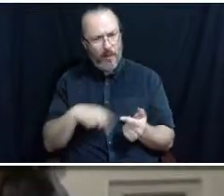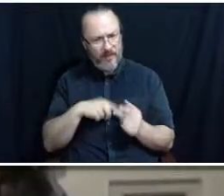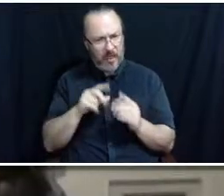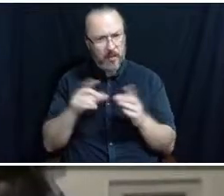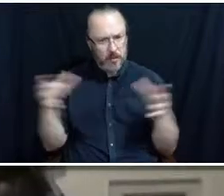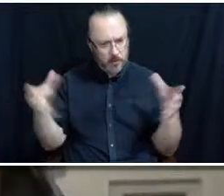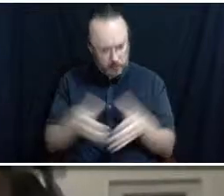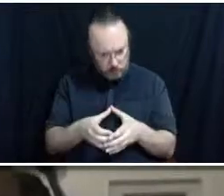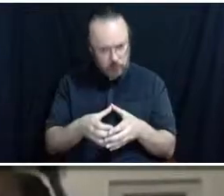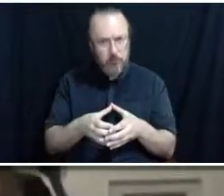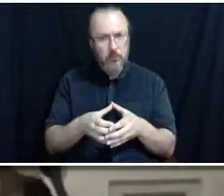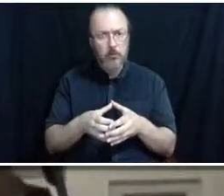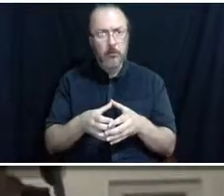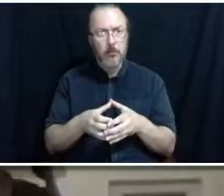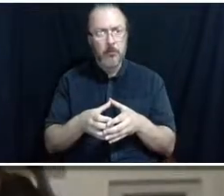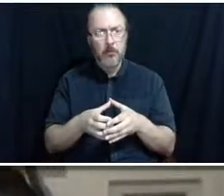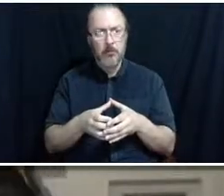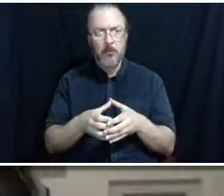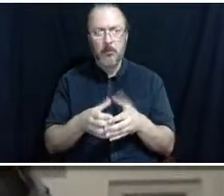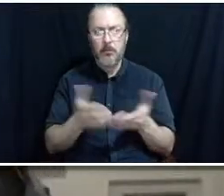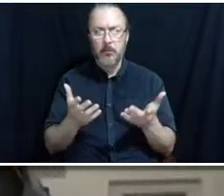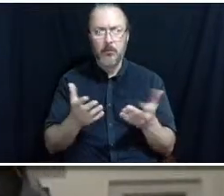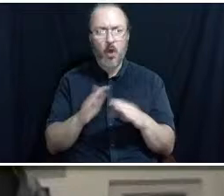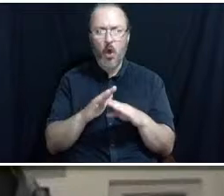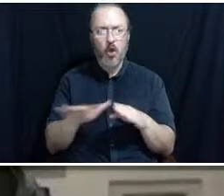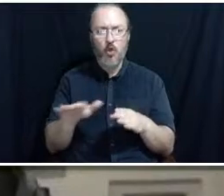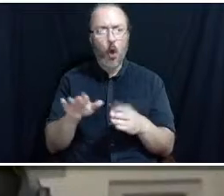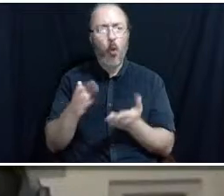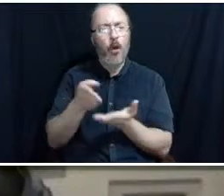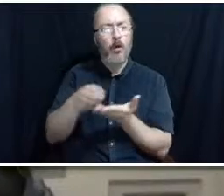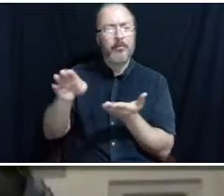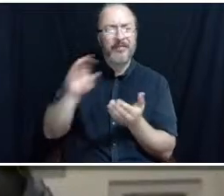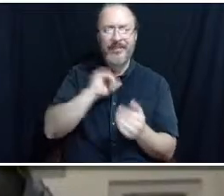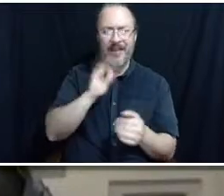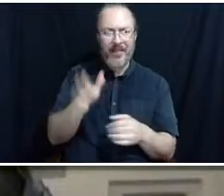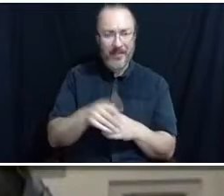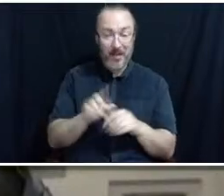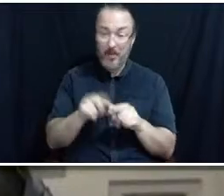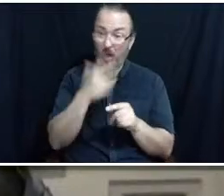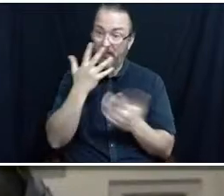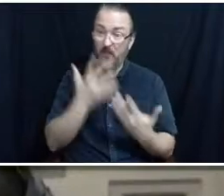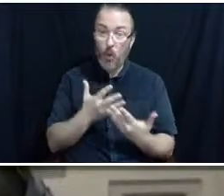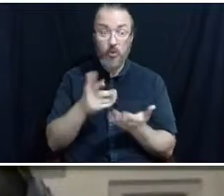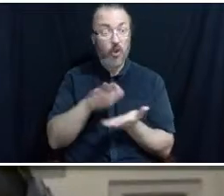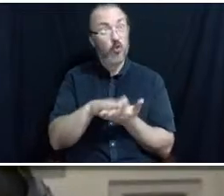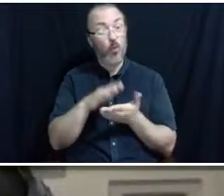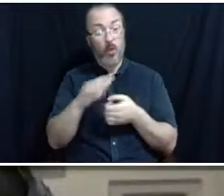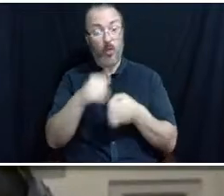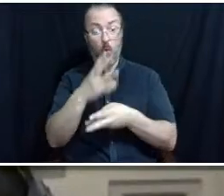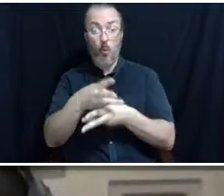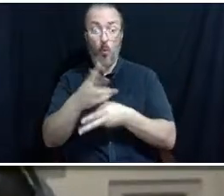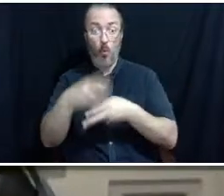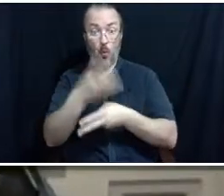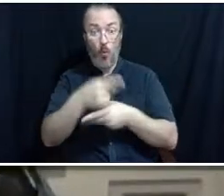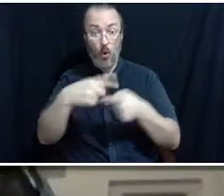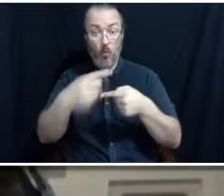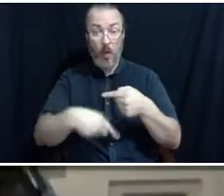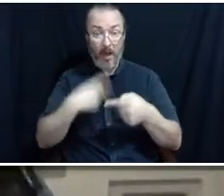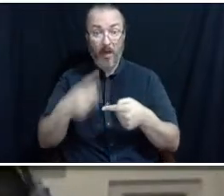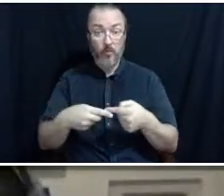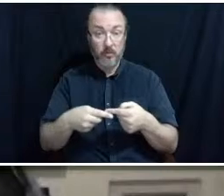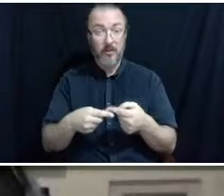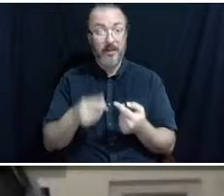Tout cela signifie tout sans aucune exception. C'était clair pour tous les participants. Malheureusement, trop souvent dans les écoles dans le monde,